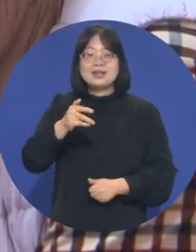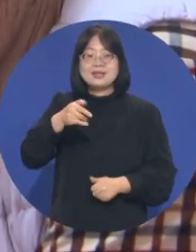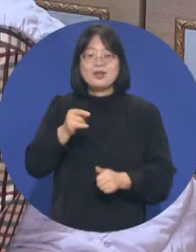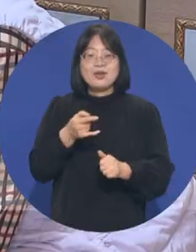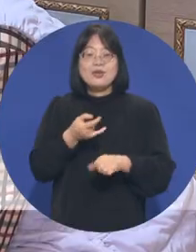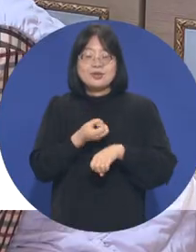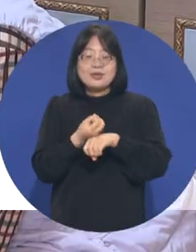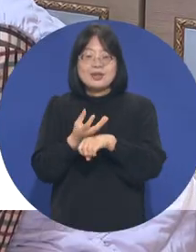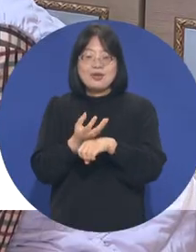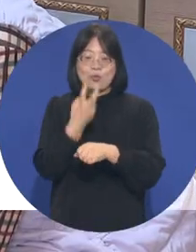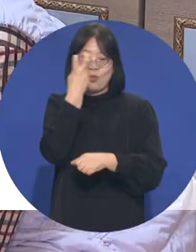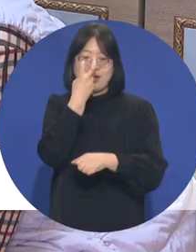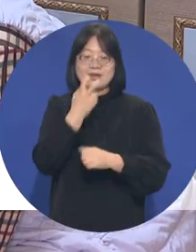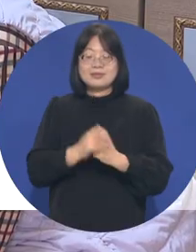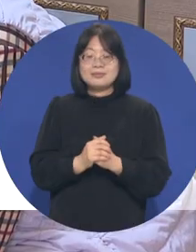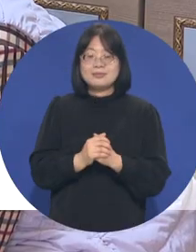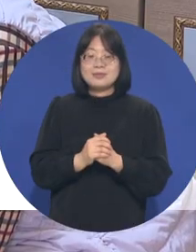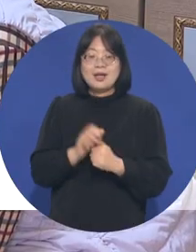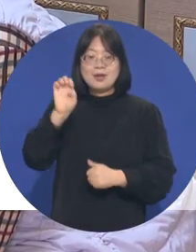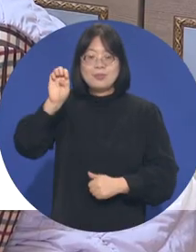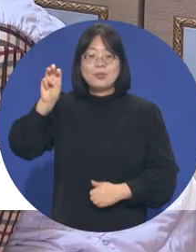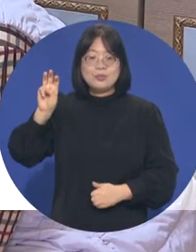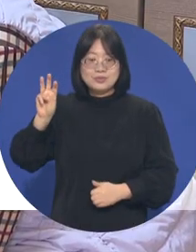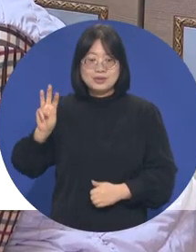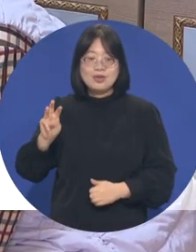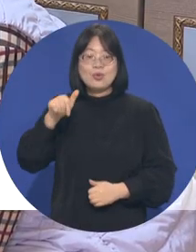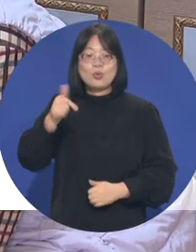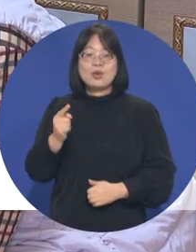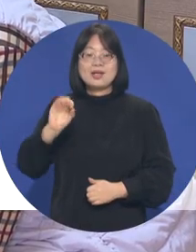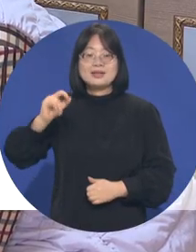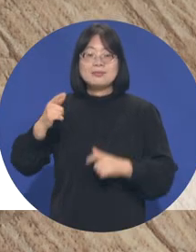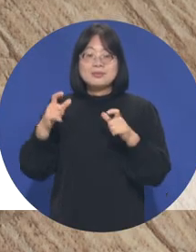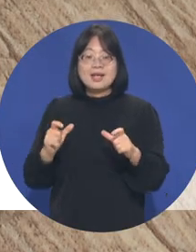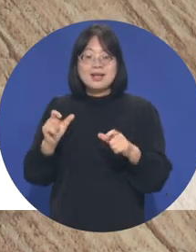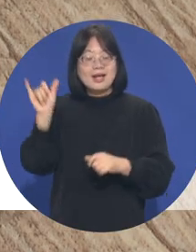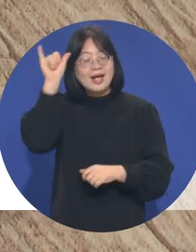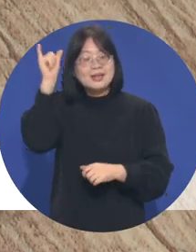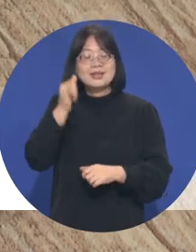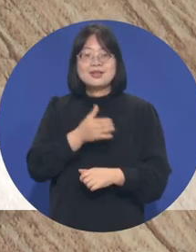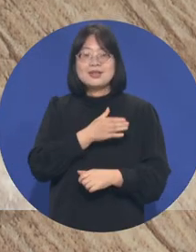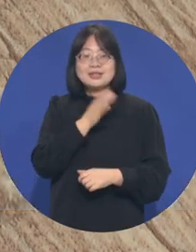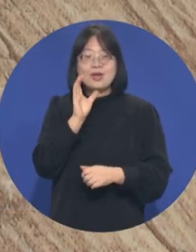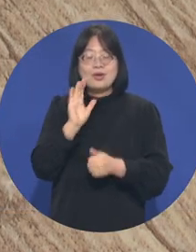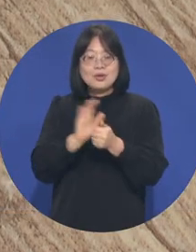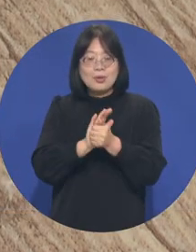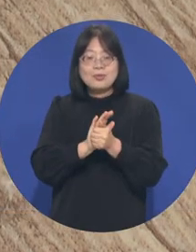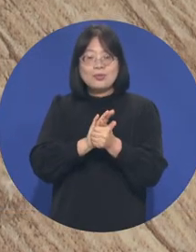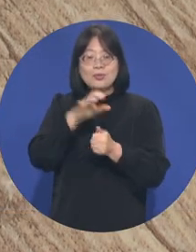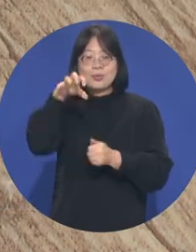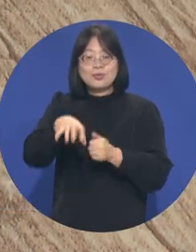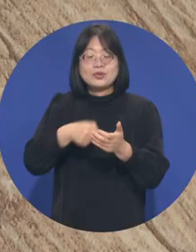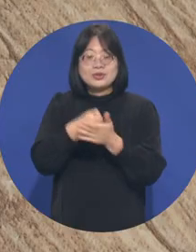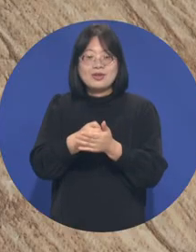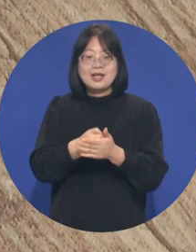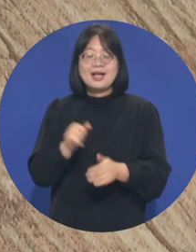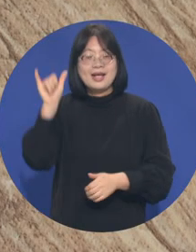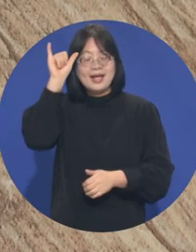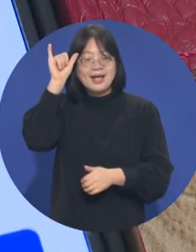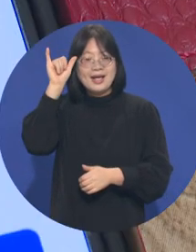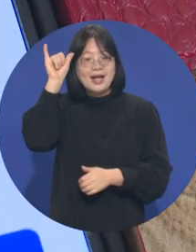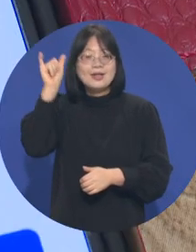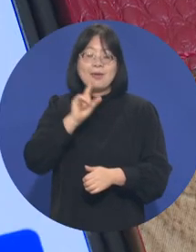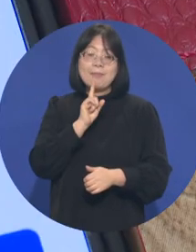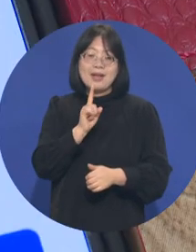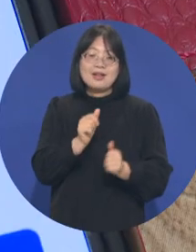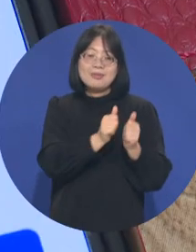관리합니다. 이처럼 경기도는 포천시 관인면을 AI 시니어 돌봄타운 시범 대상으로 지정해 AI 말벗과 늘